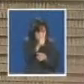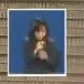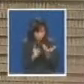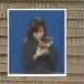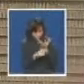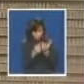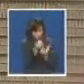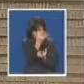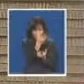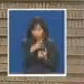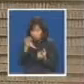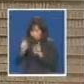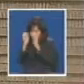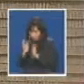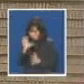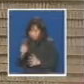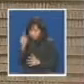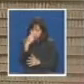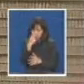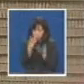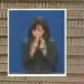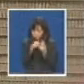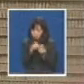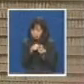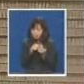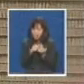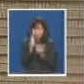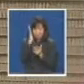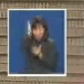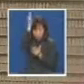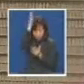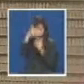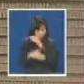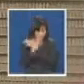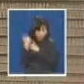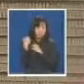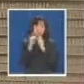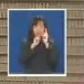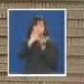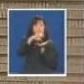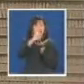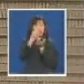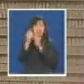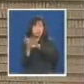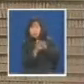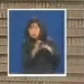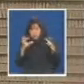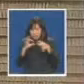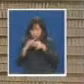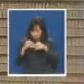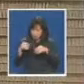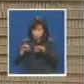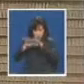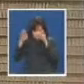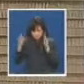นะครับตัวเลขรายละเอียดนี้ก็คงจะใช้โอกาสวันข้างหน้ามาคุยกับพี่น้องประชาชนอีกครั้งหนึ่งส่วนเรื่องของตู้ม้านะครับขณะนี้กำชับทั้